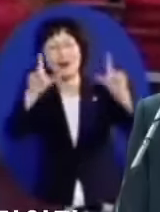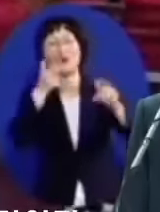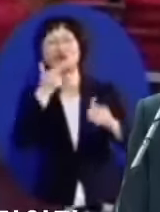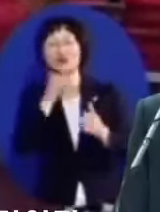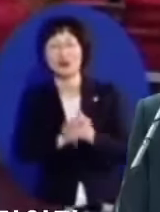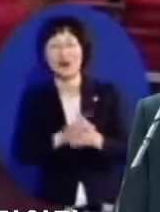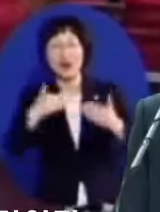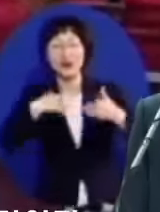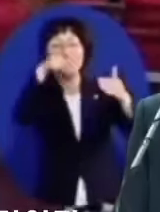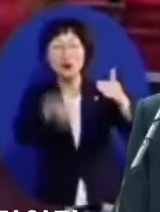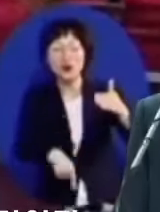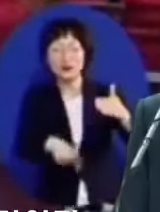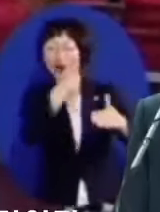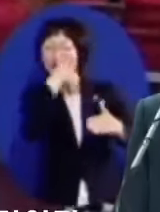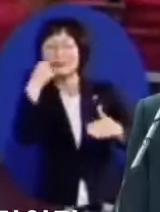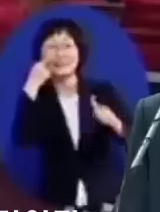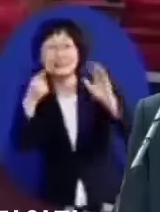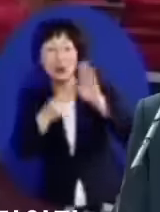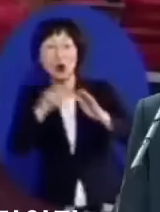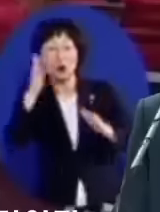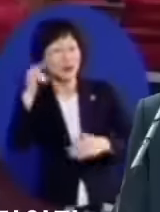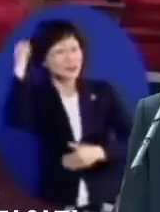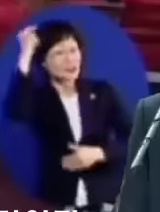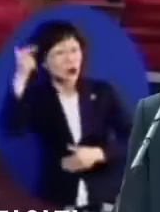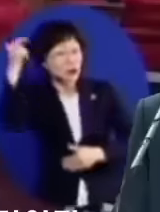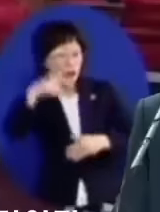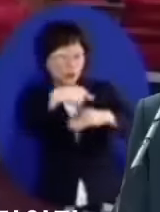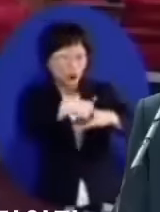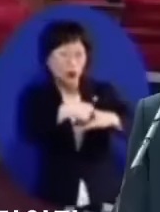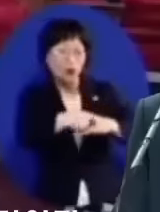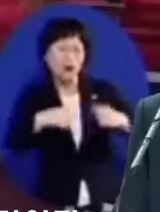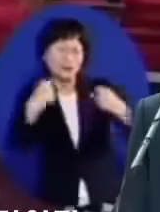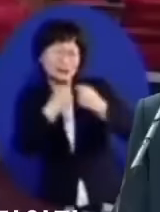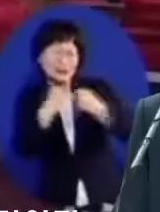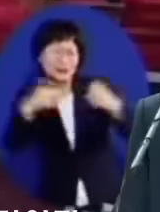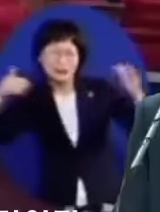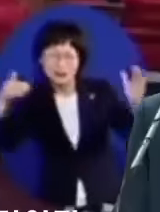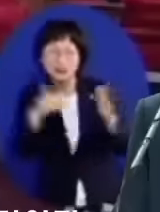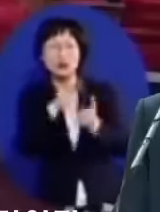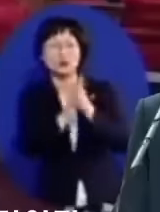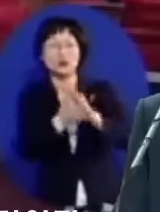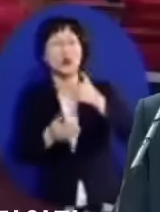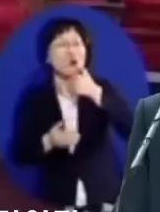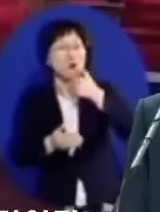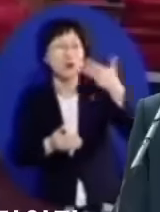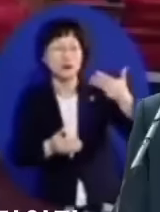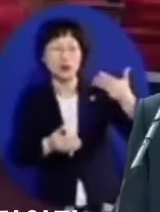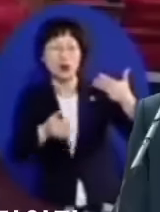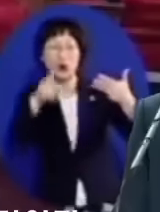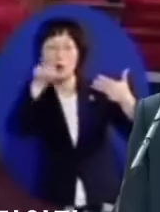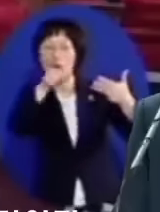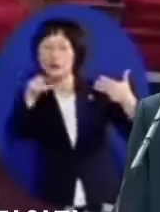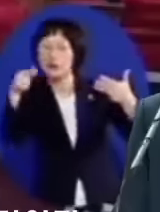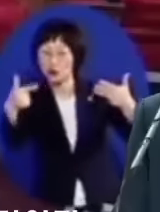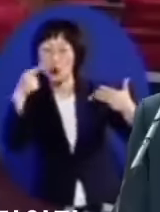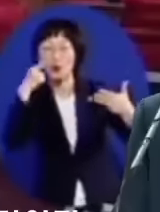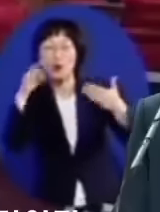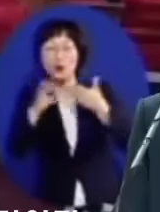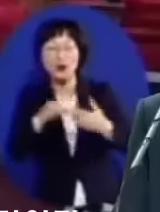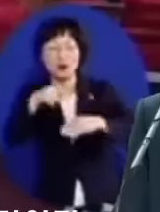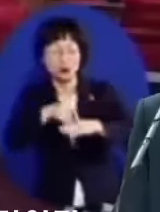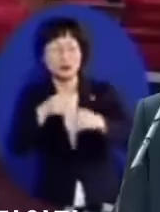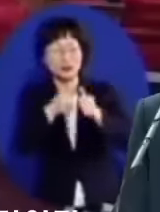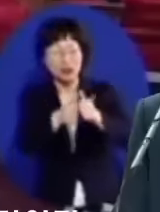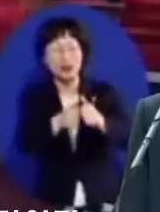내 속에서 전개되는 성령과 악령의 다툼은 끝이 없습니다. 로마서 8장 5절로 6절에 육신을 따르는